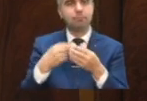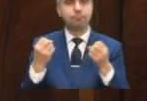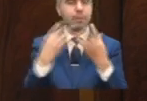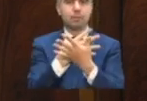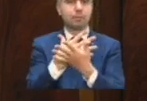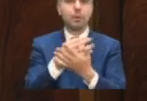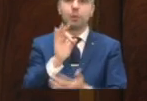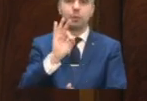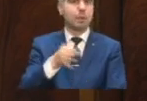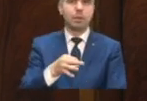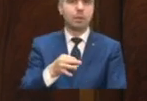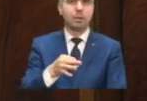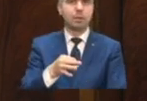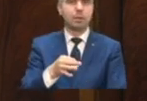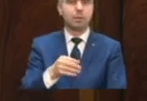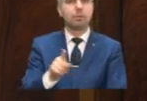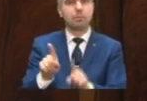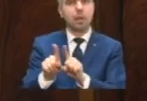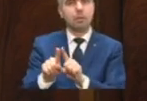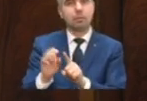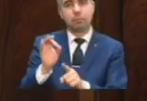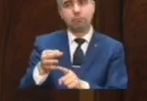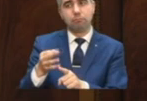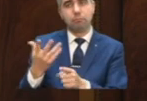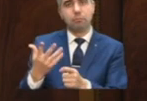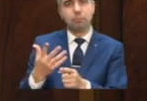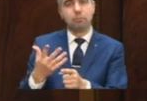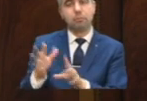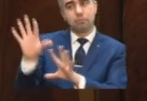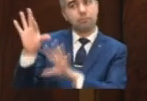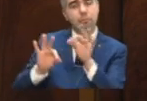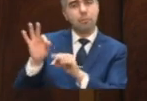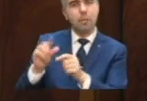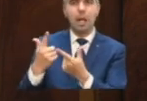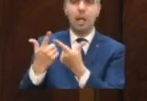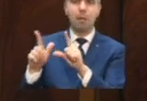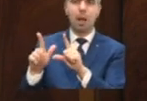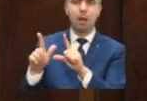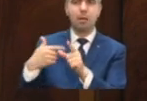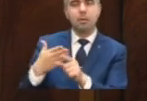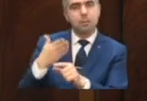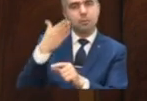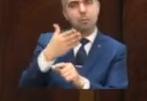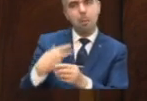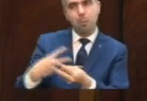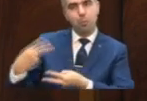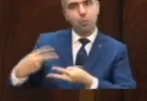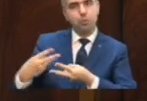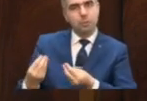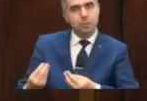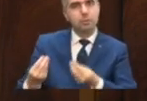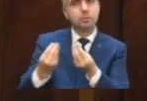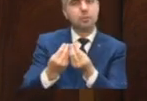شخصيا. انا كنطلب اذا كان ممكن ولكم وسع النظر، اللي بغى يشوف حنا مستعدين يعني